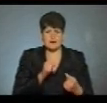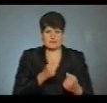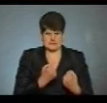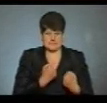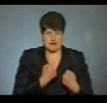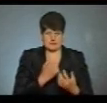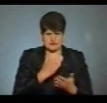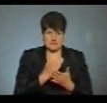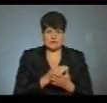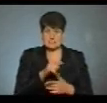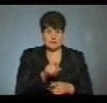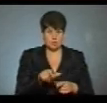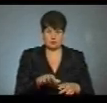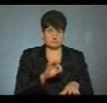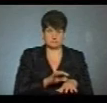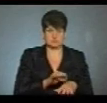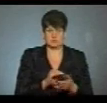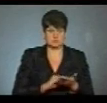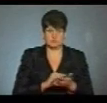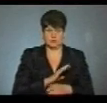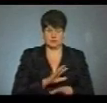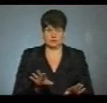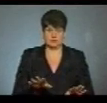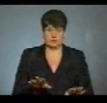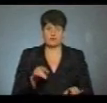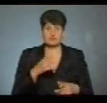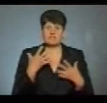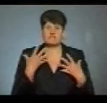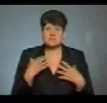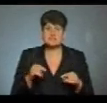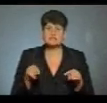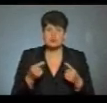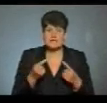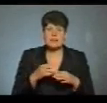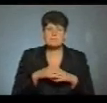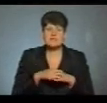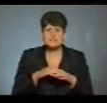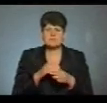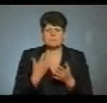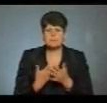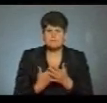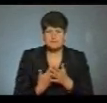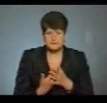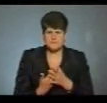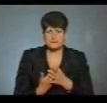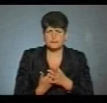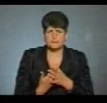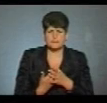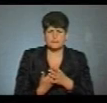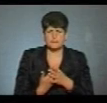тобто ті люди несприйнятливі, вони навіть вже створили математичну модель, що